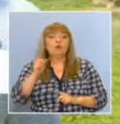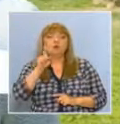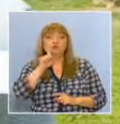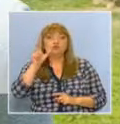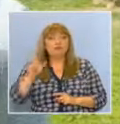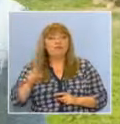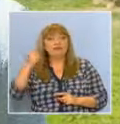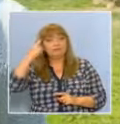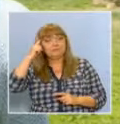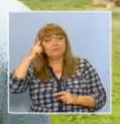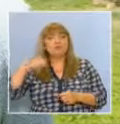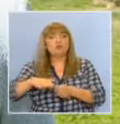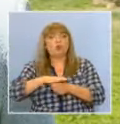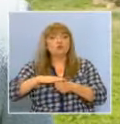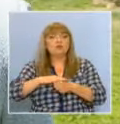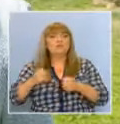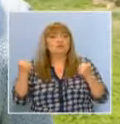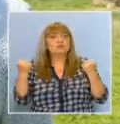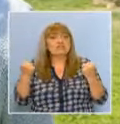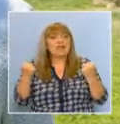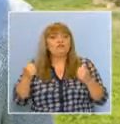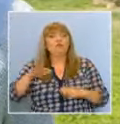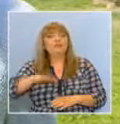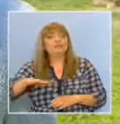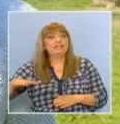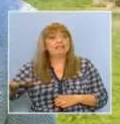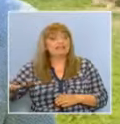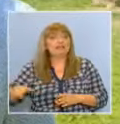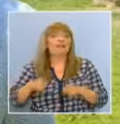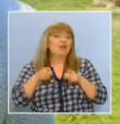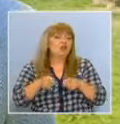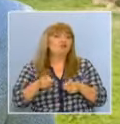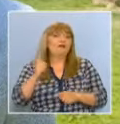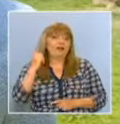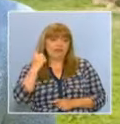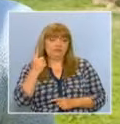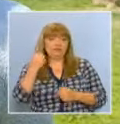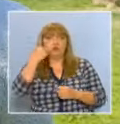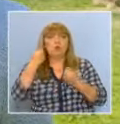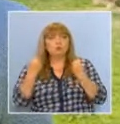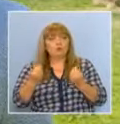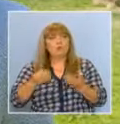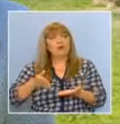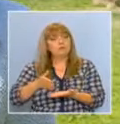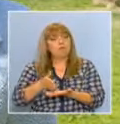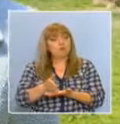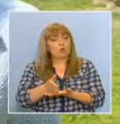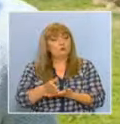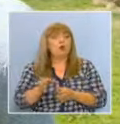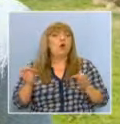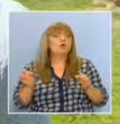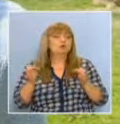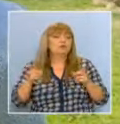че основополагащо е здравето на децата, че това е един добър подход, особено в